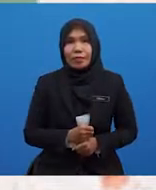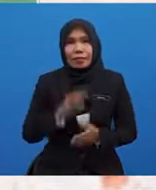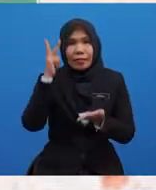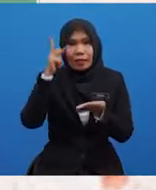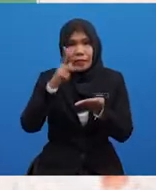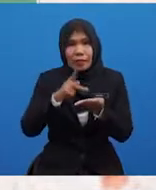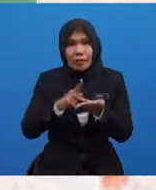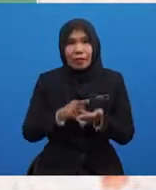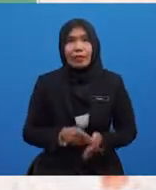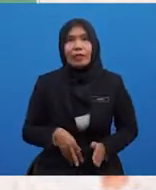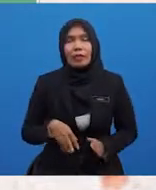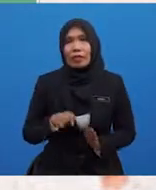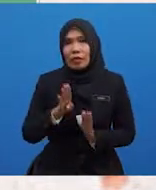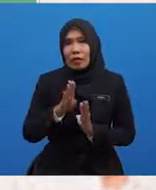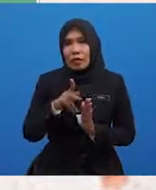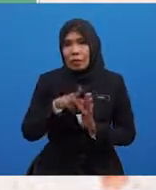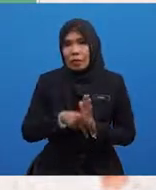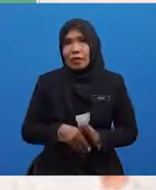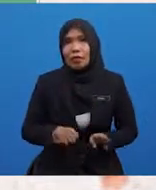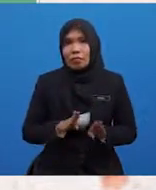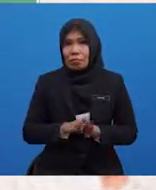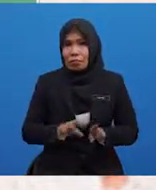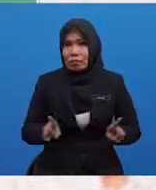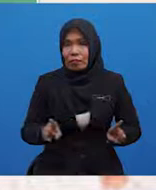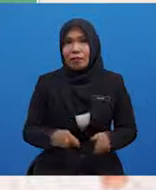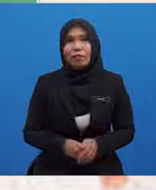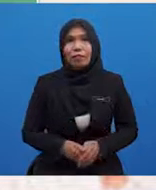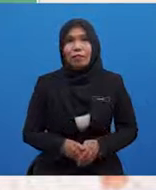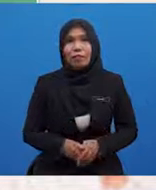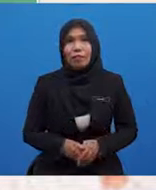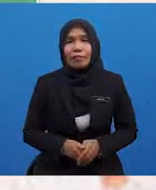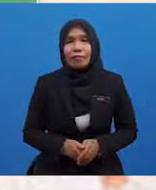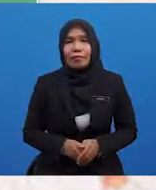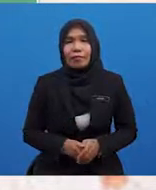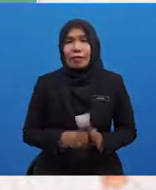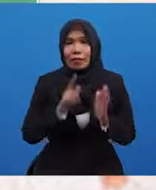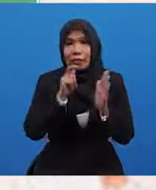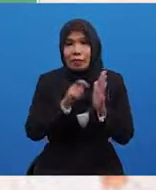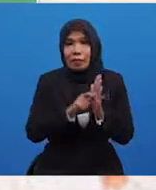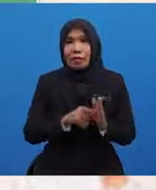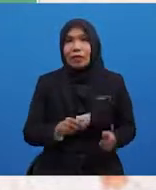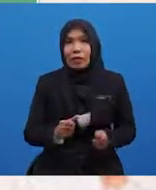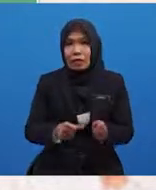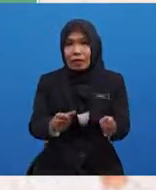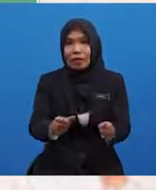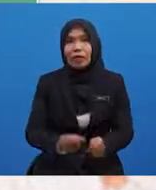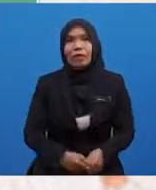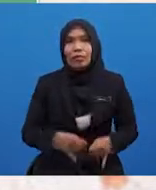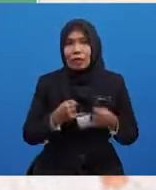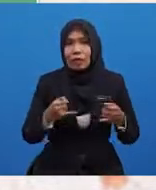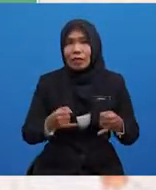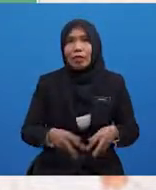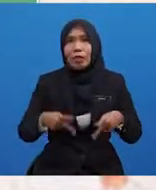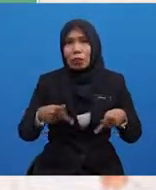mengenal pasti perbezaan antara carta alih jenis proses dengan carta alih bukan